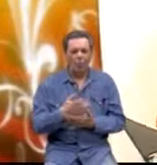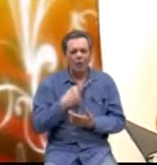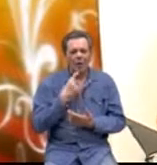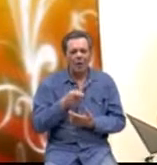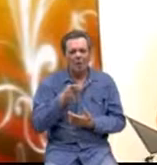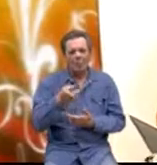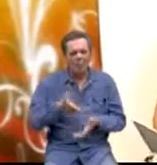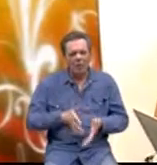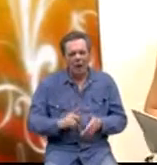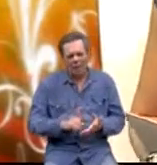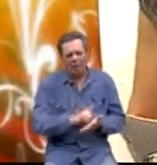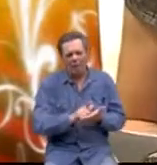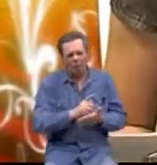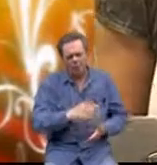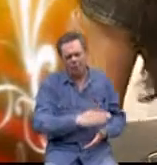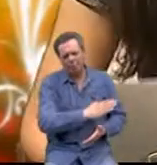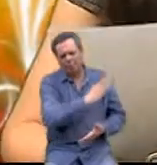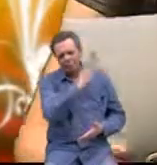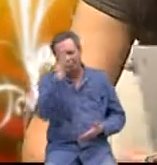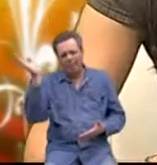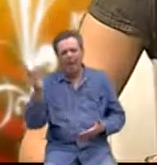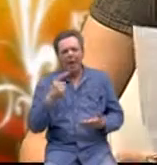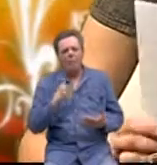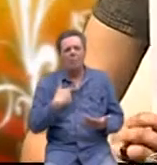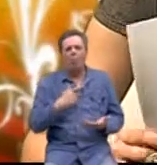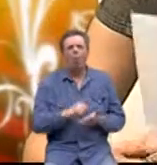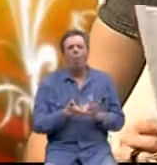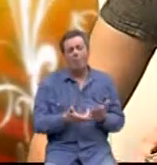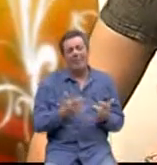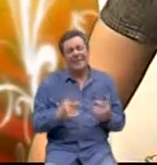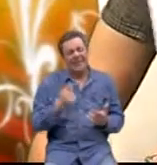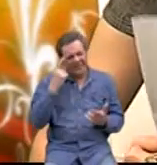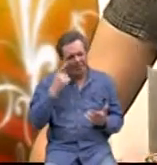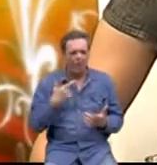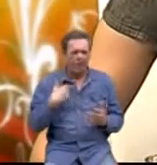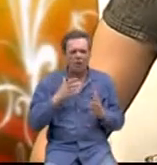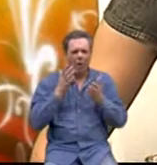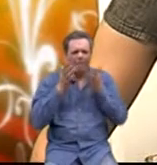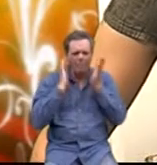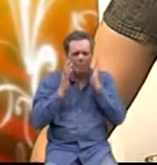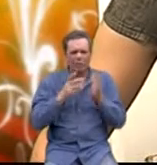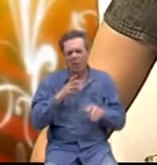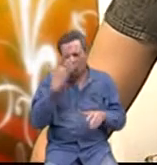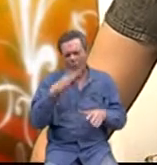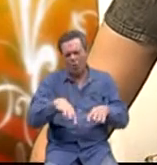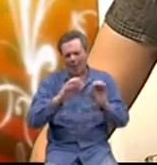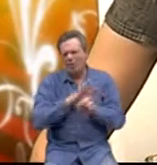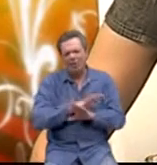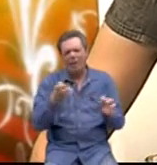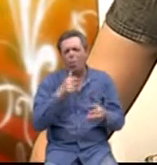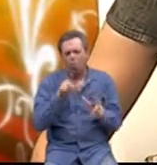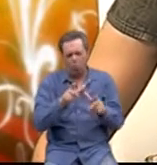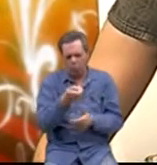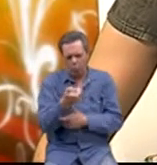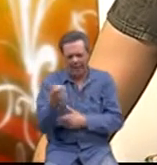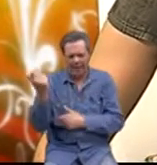se sve rađalo kroz vrijeme. Dobro. Nismo odmah mogli staviti, ali sad znamo. Pa eto, na našoj Facebook stranici je tu se može sve naći. Dobro. U detalje, tako da kog